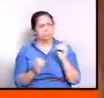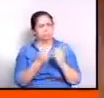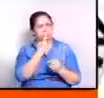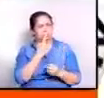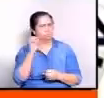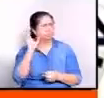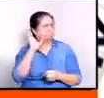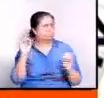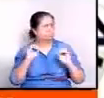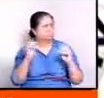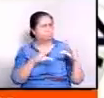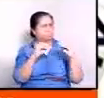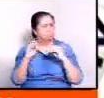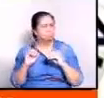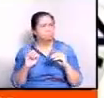ganun. Wala namang...